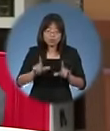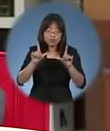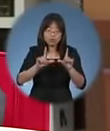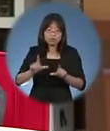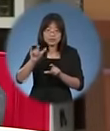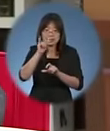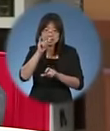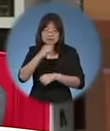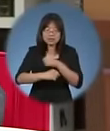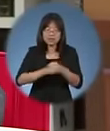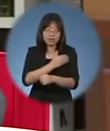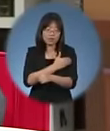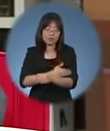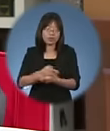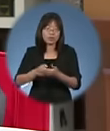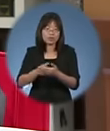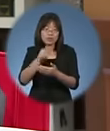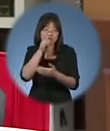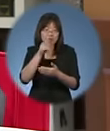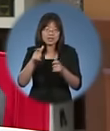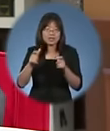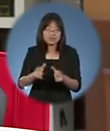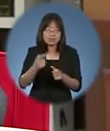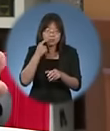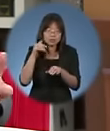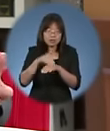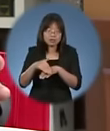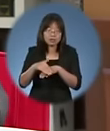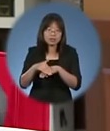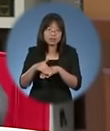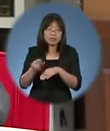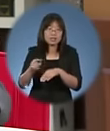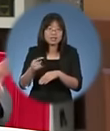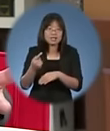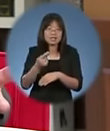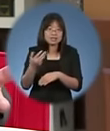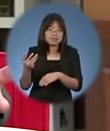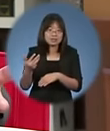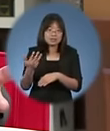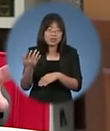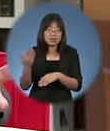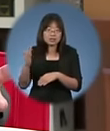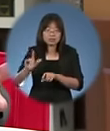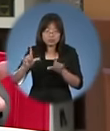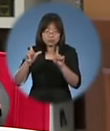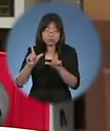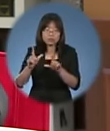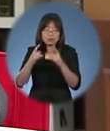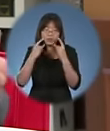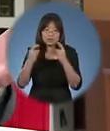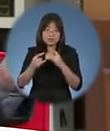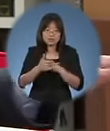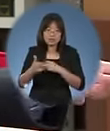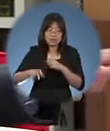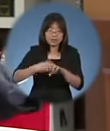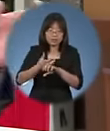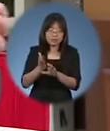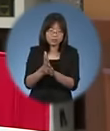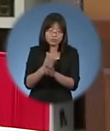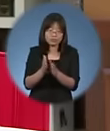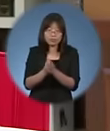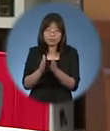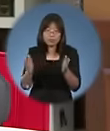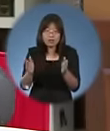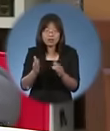개인의 자유와 권리를 주장하는 시민민주주의는 1789년 프랑스 대혁명에서 비롯된 네, 거죠. 네. 그렇기 때문에 프랑스